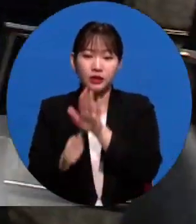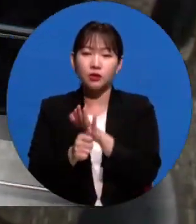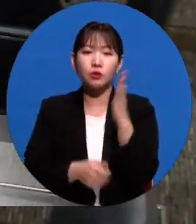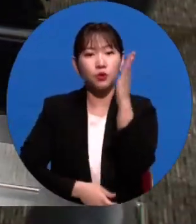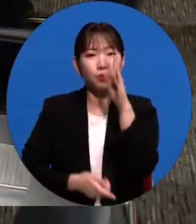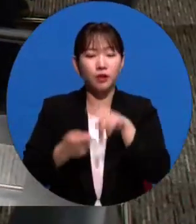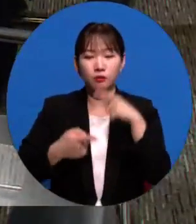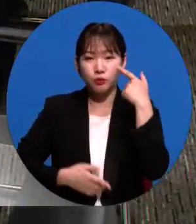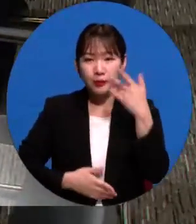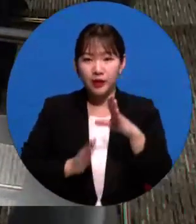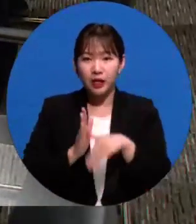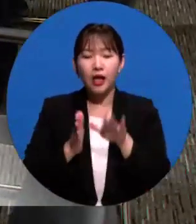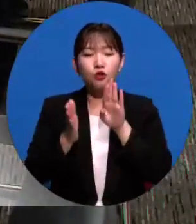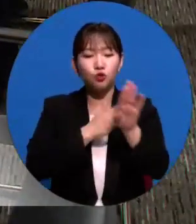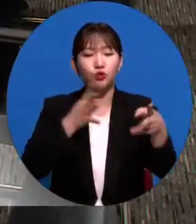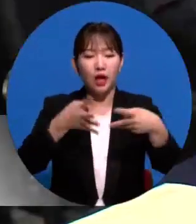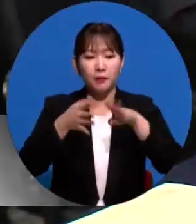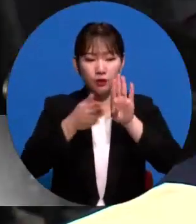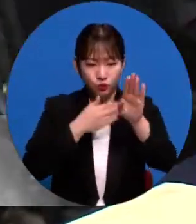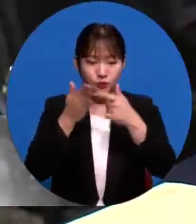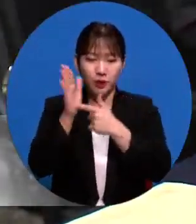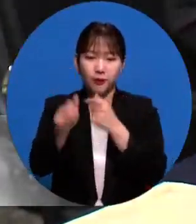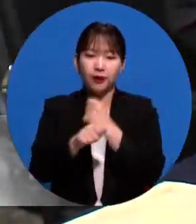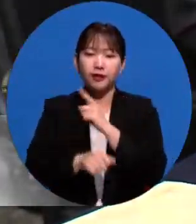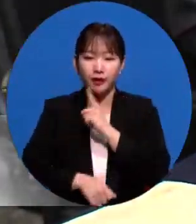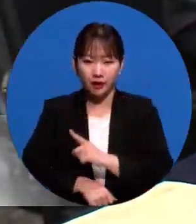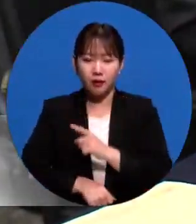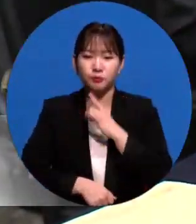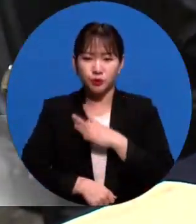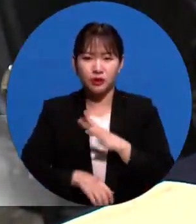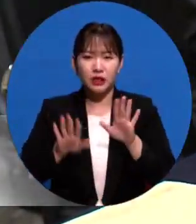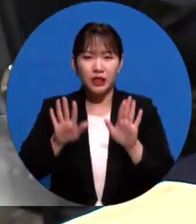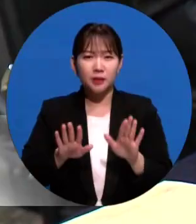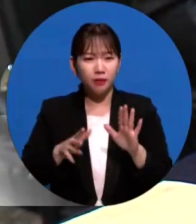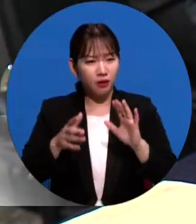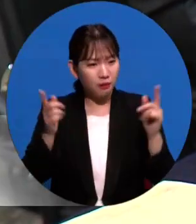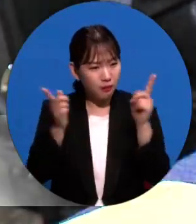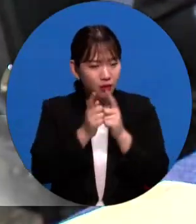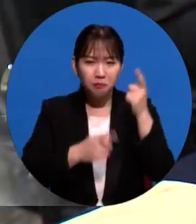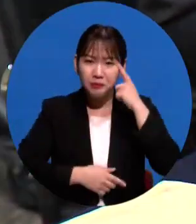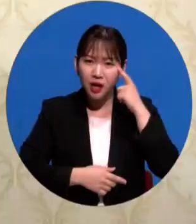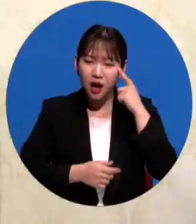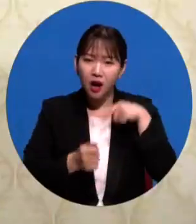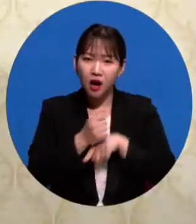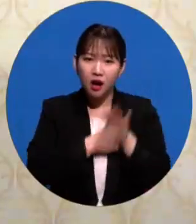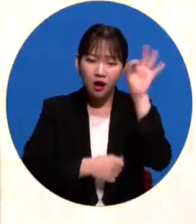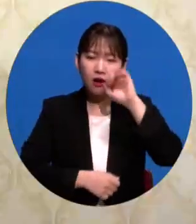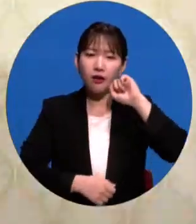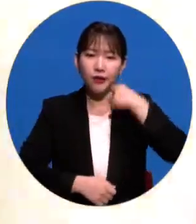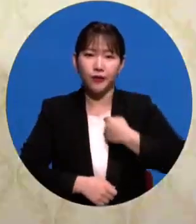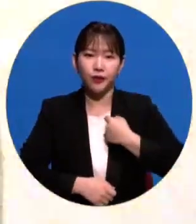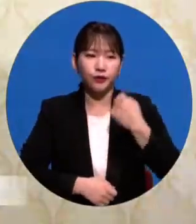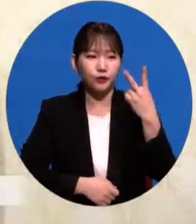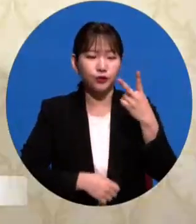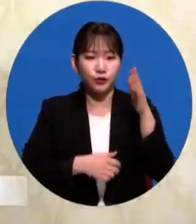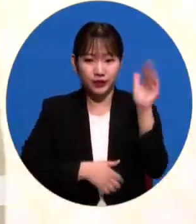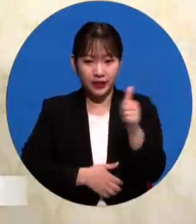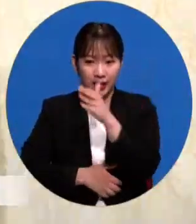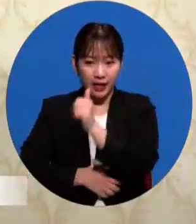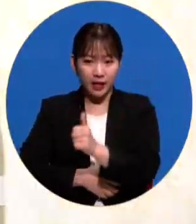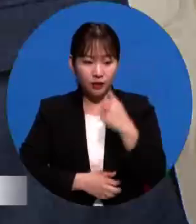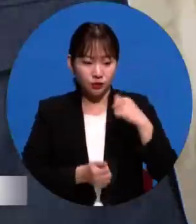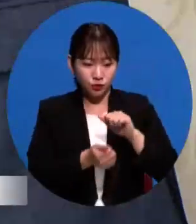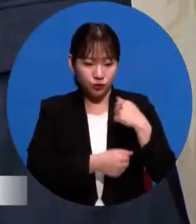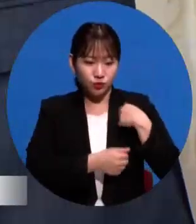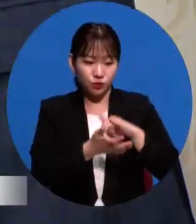대한 질문에도 추후 합의해서 발표한다는 말뿐 이번 회동의 의미를 찾아볼 수 없습니다. 양 시도지사가 군공항